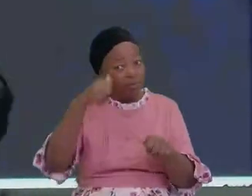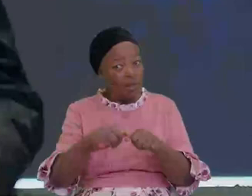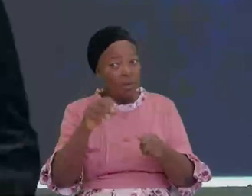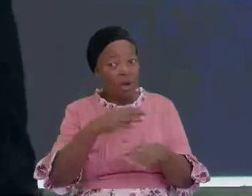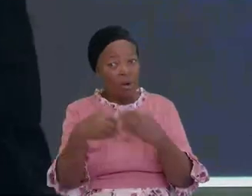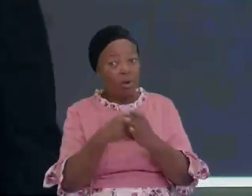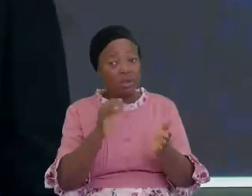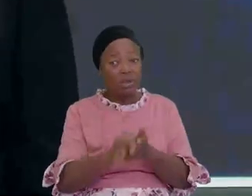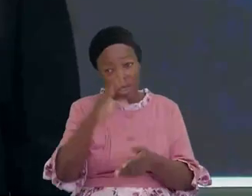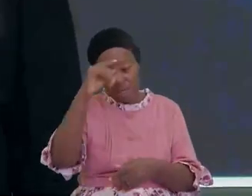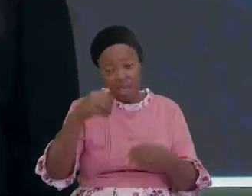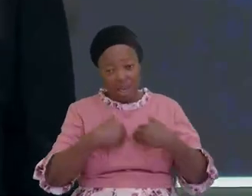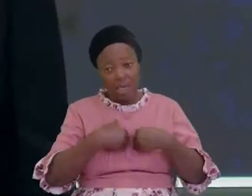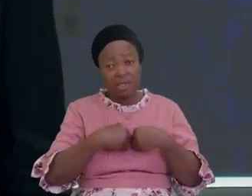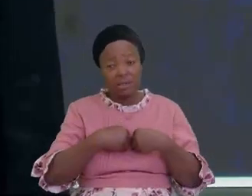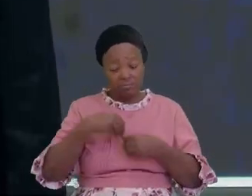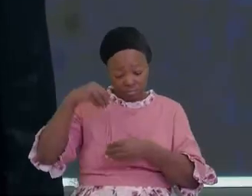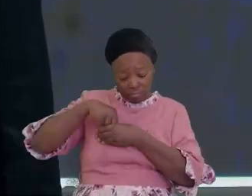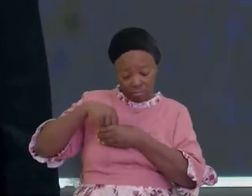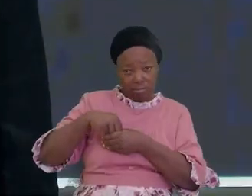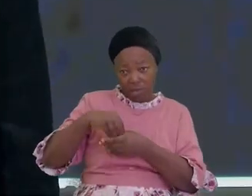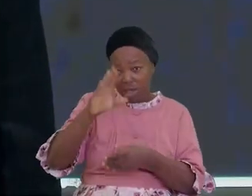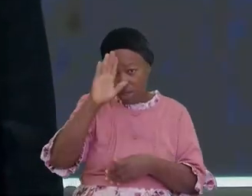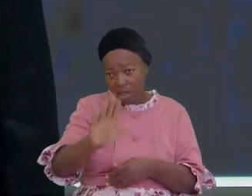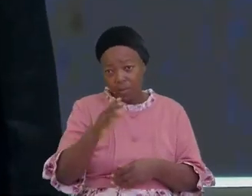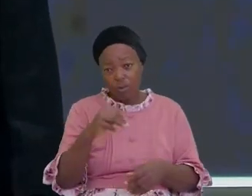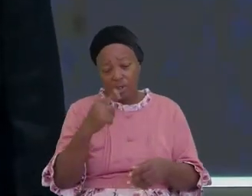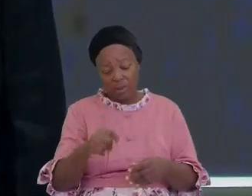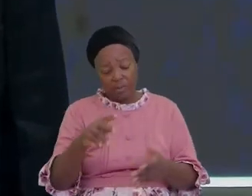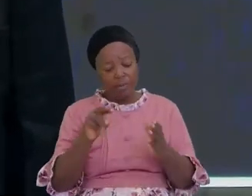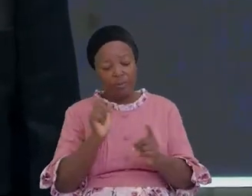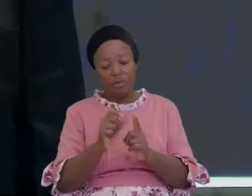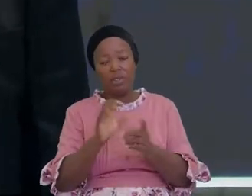Rappelez-vous, tout ce que j'avais en moi, c'était les messages que j'ai entendus.